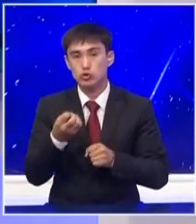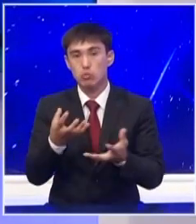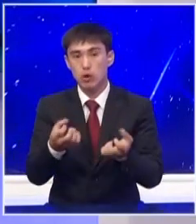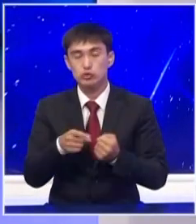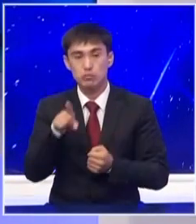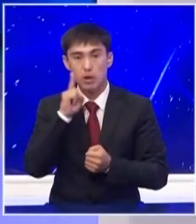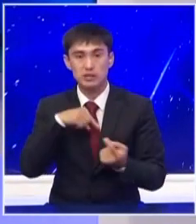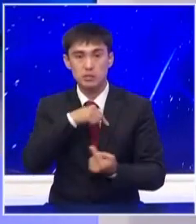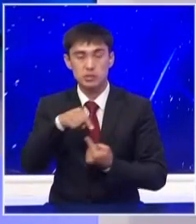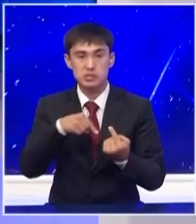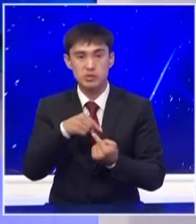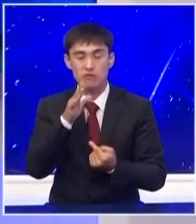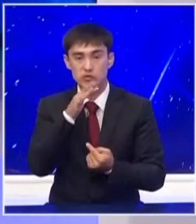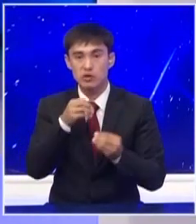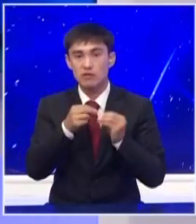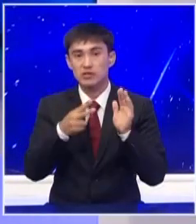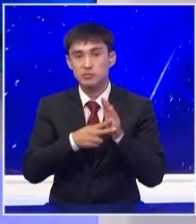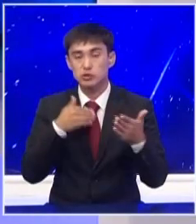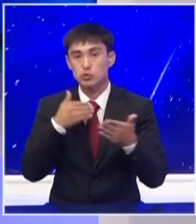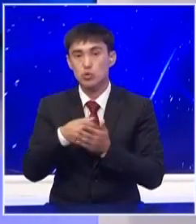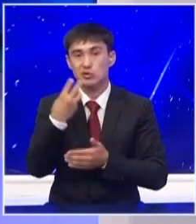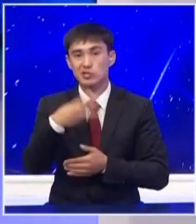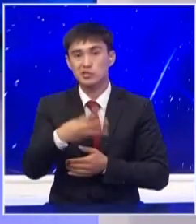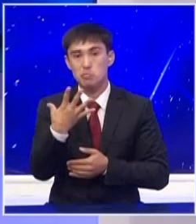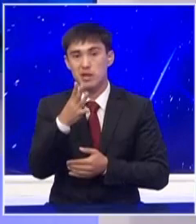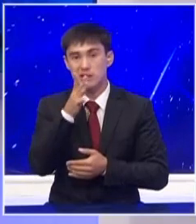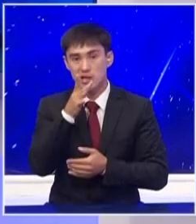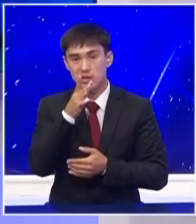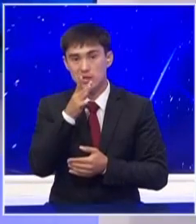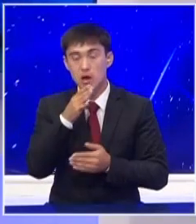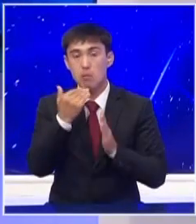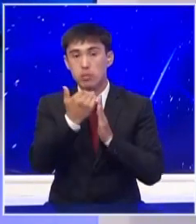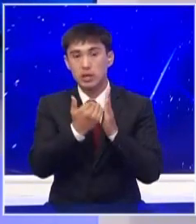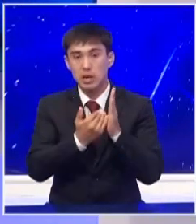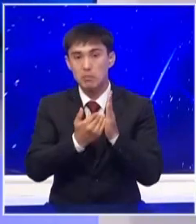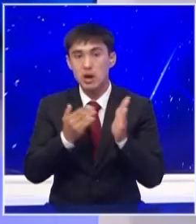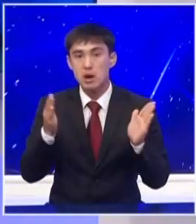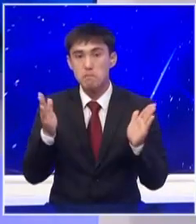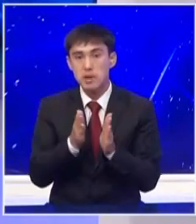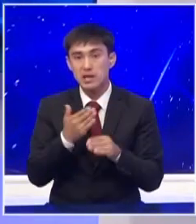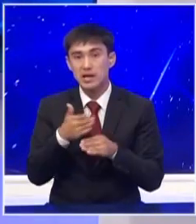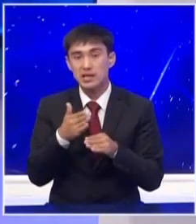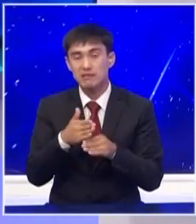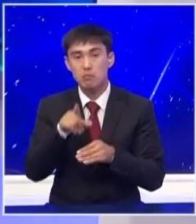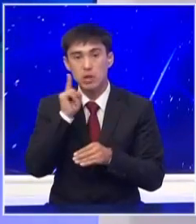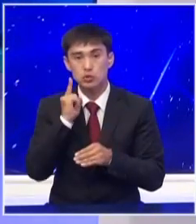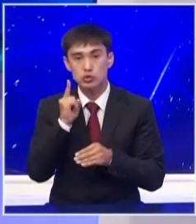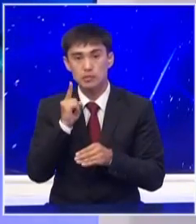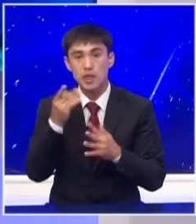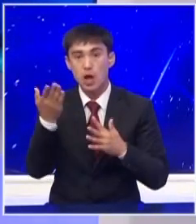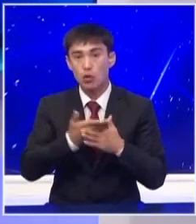получить молодые предприниматели в возрасте от 18 до 35 лет в рамках программы микрокредитования